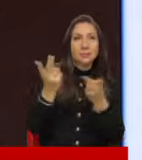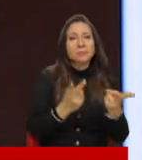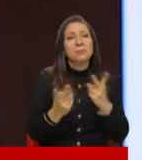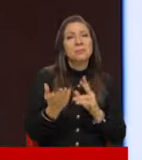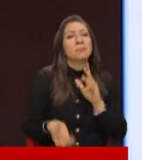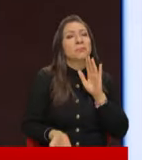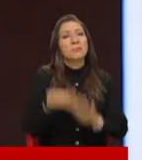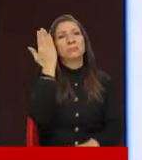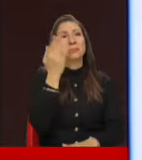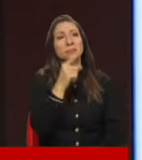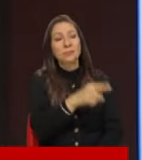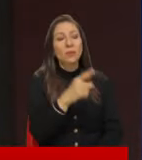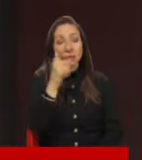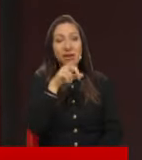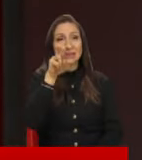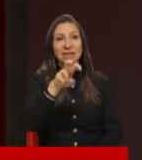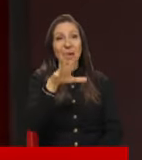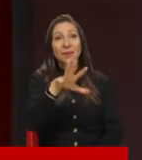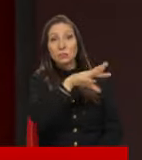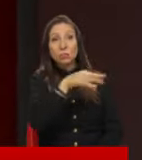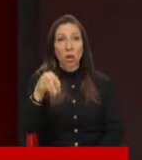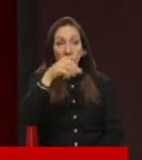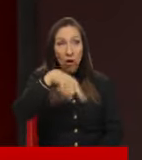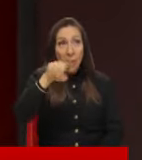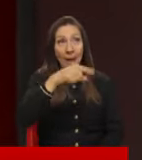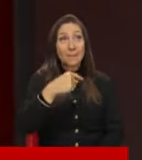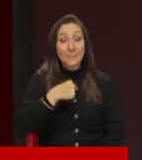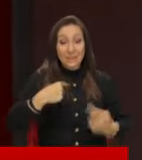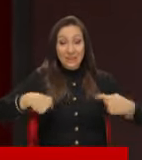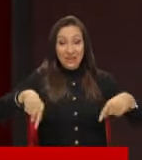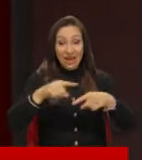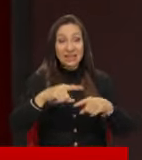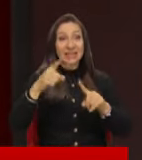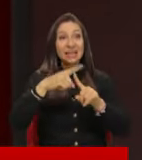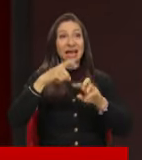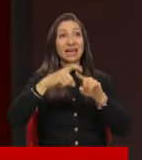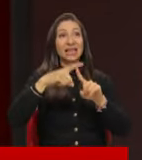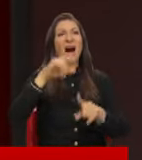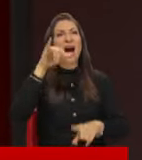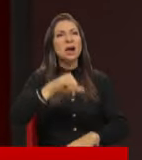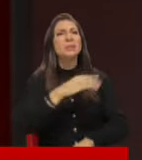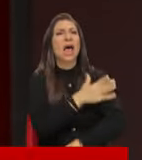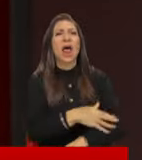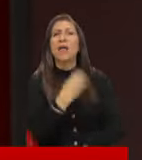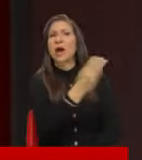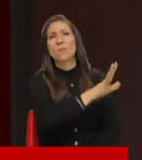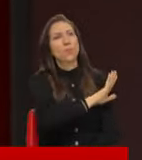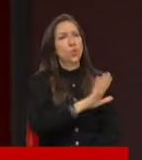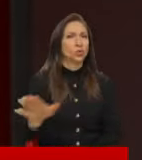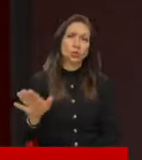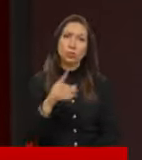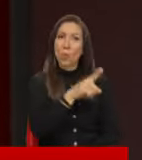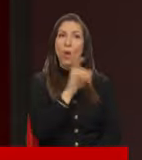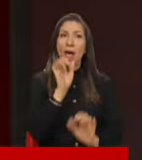karşıyayız o yüzden diyorum ki 85 milyon da bizler de TRT'ye hakkımızı Helal etmiyoruz bu Yayıncılık politikasından